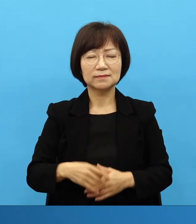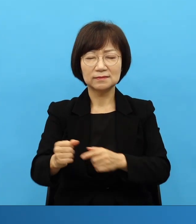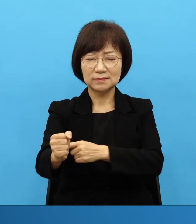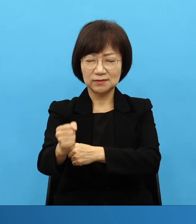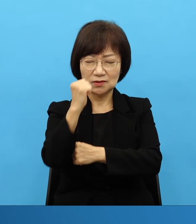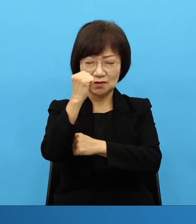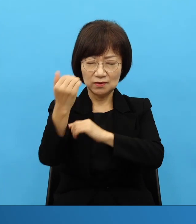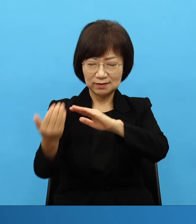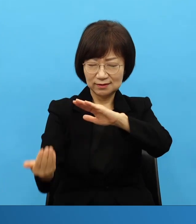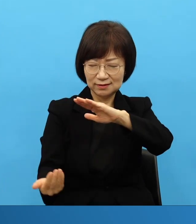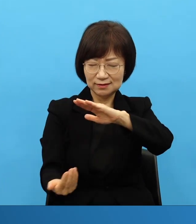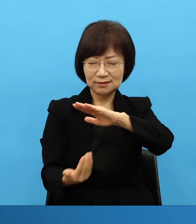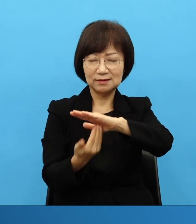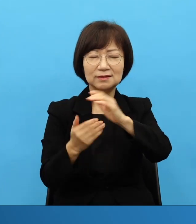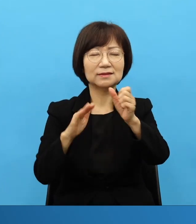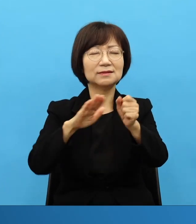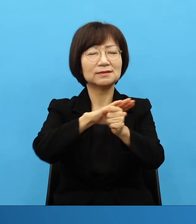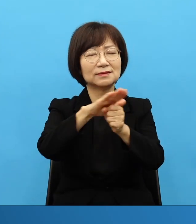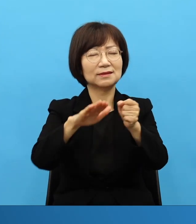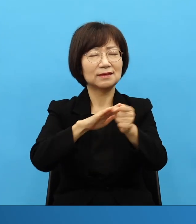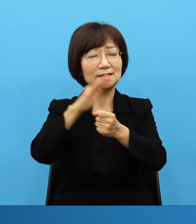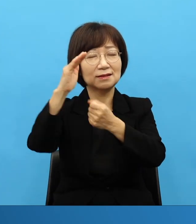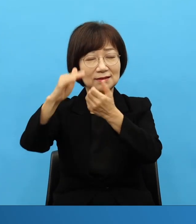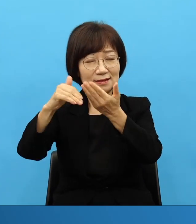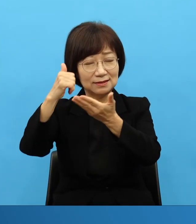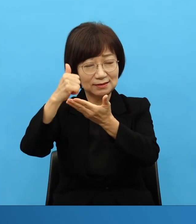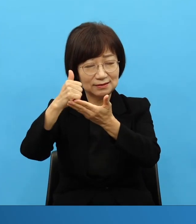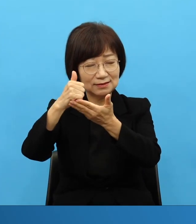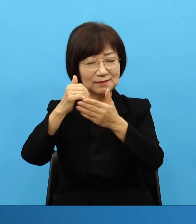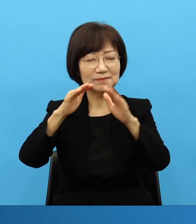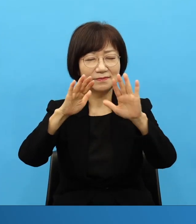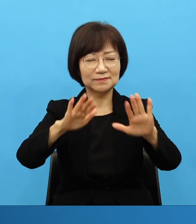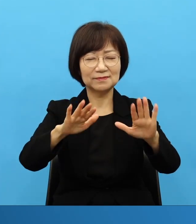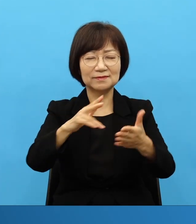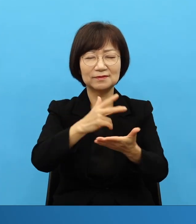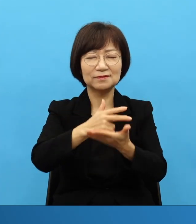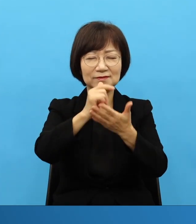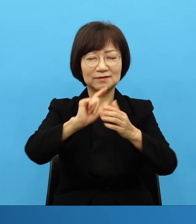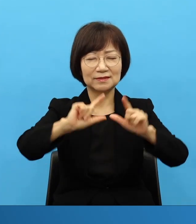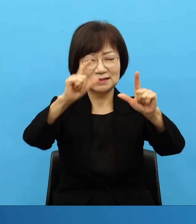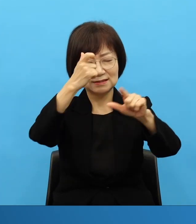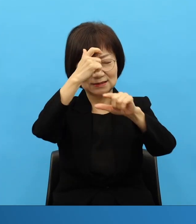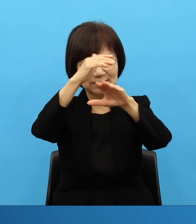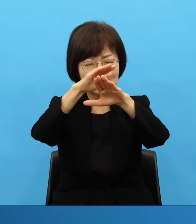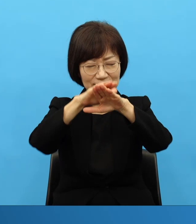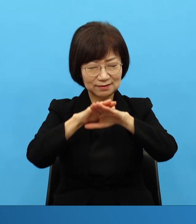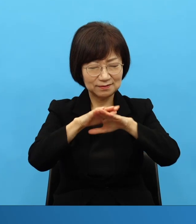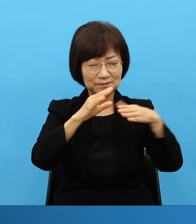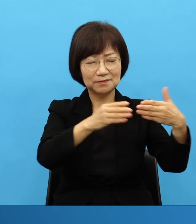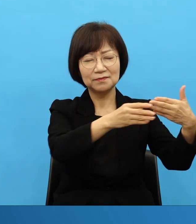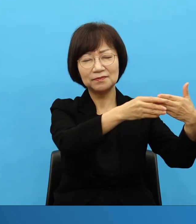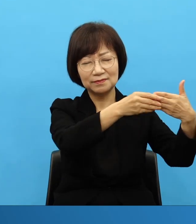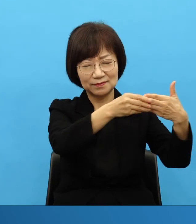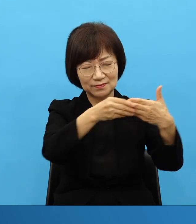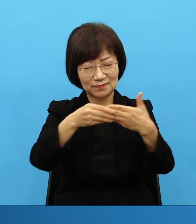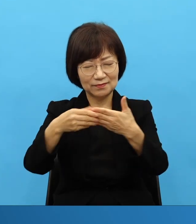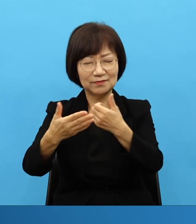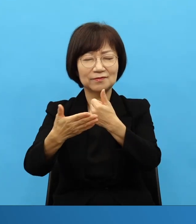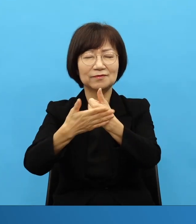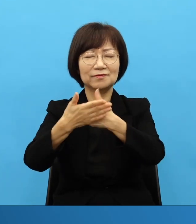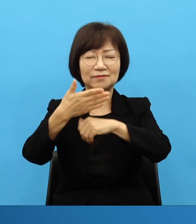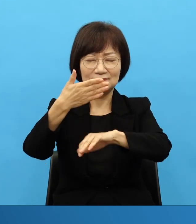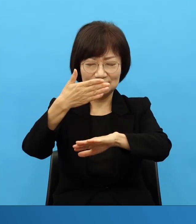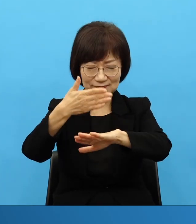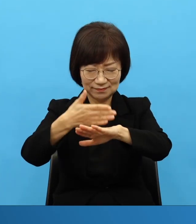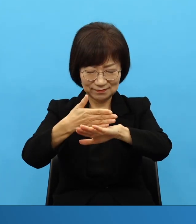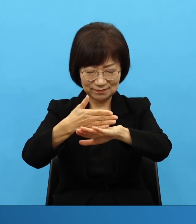전능하신 사랑의 하나님, 주일 예배를 드릴 수 있도록 인도하심에 감사드립니다. Almighty God of love, thank you for